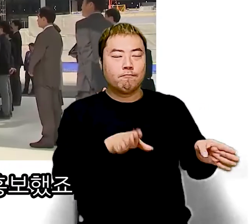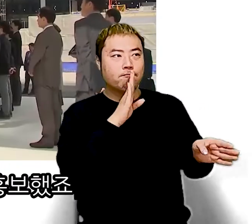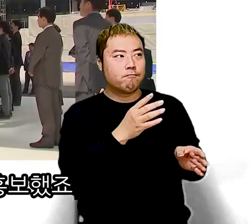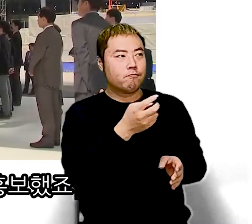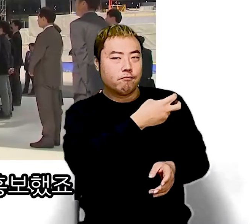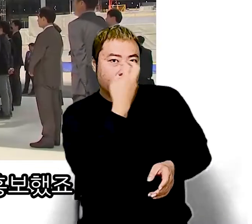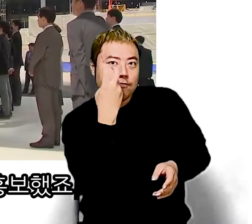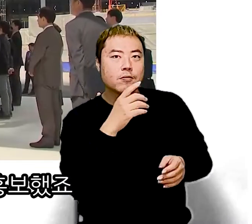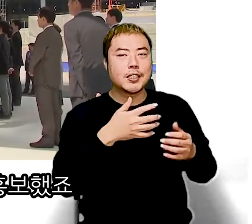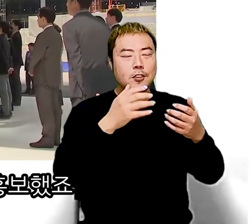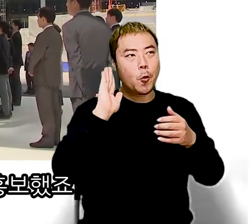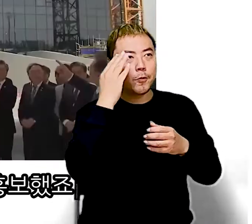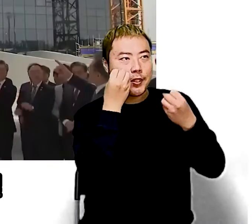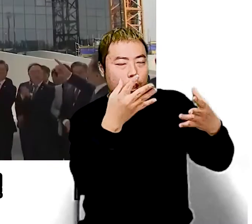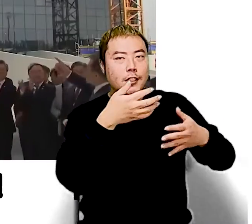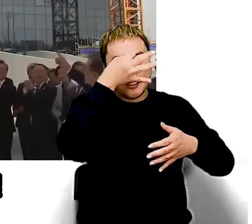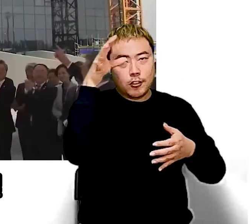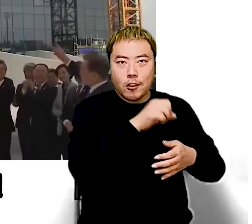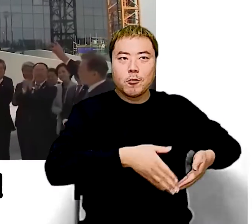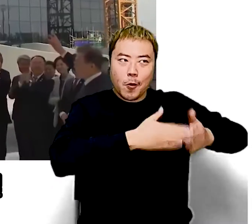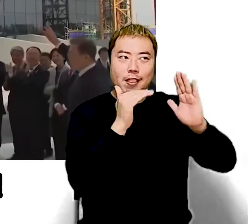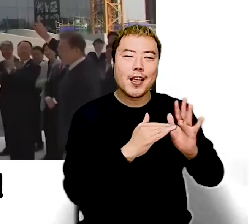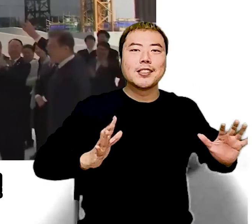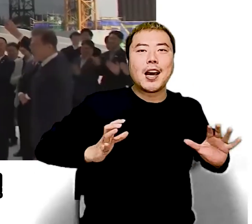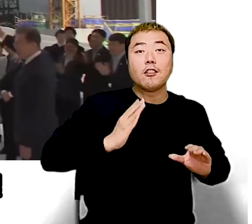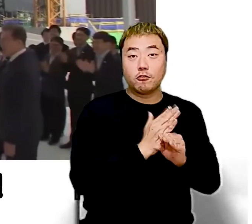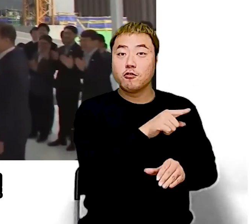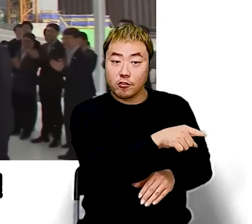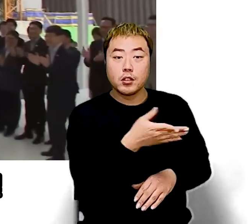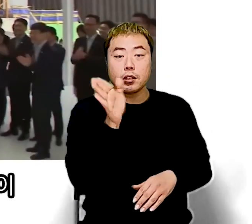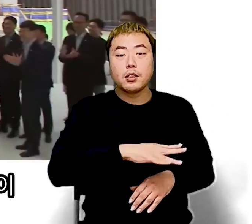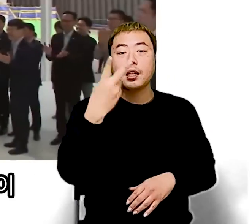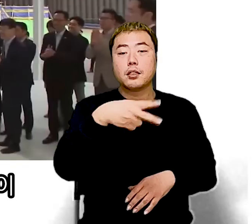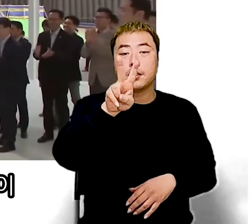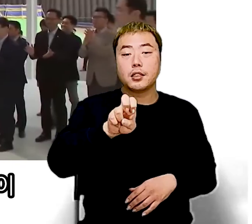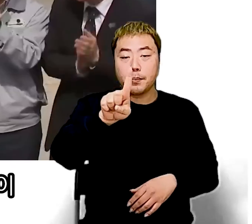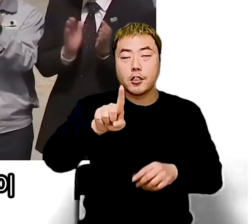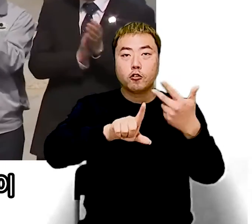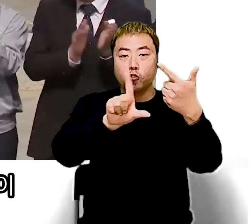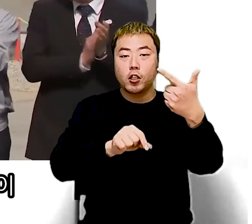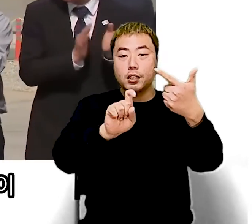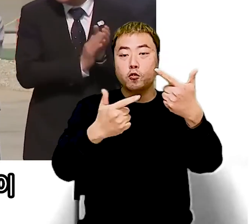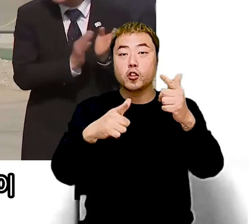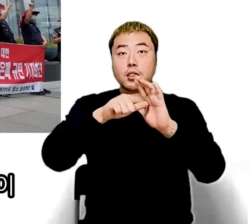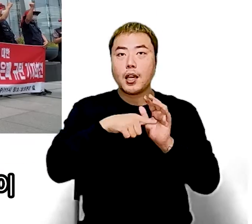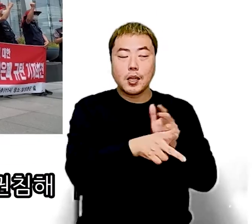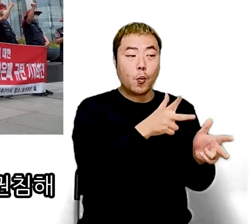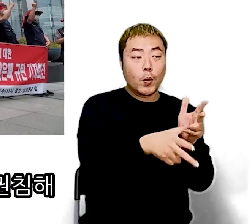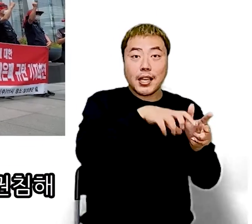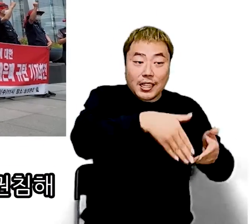있다고 대대적으로 홍보했죠. 근데 2021년 6월 16일 이 공장의 건설